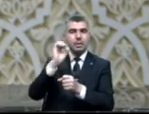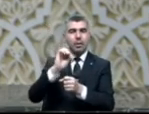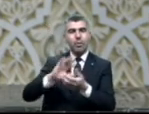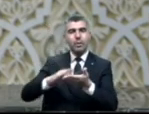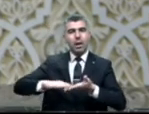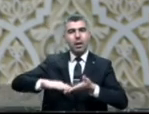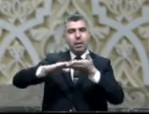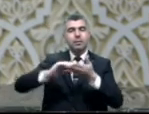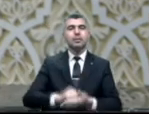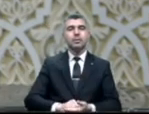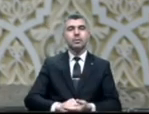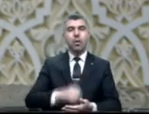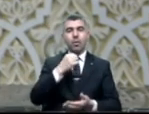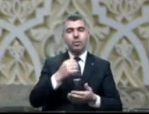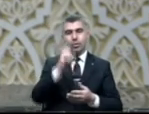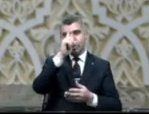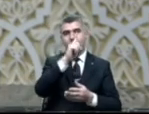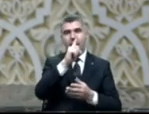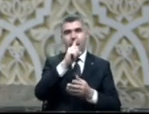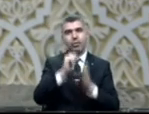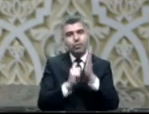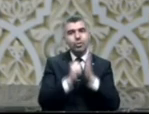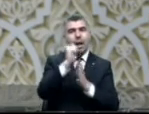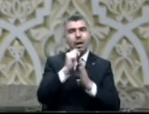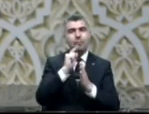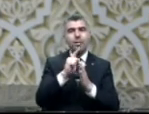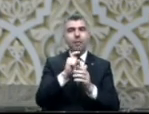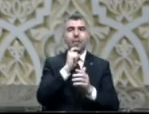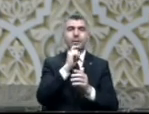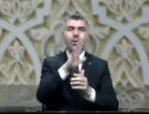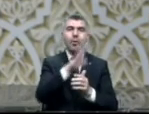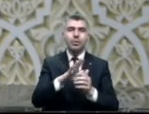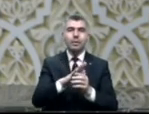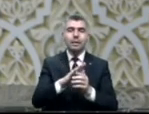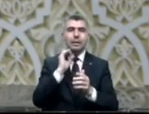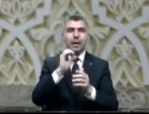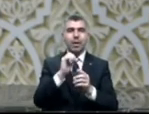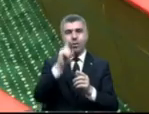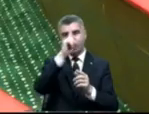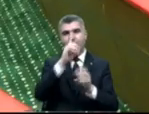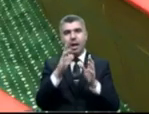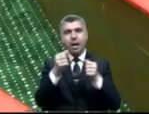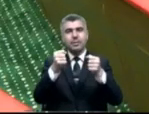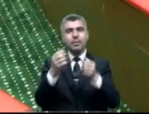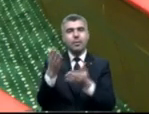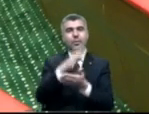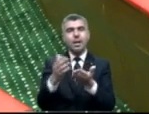الله وإياده. وحد سعيد للفريق الوطني فيما تبقى من المباريات، نصف النهائي والنهائي بإذن الله